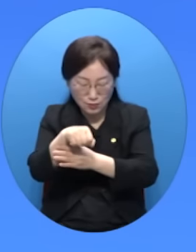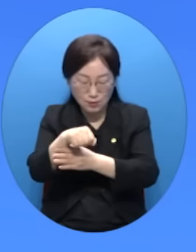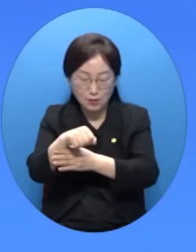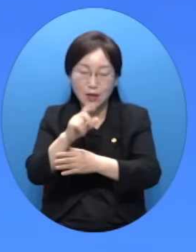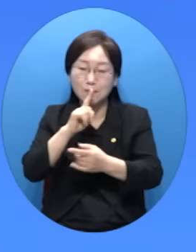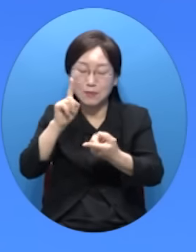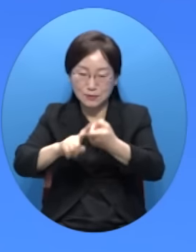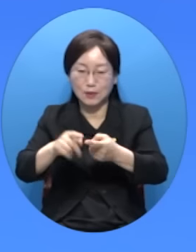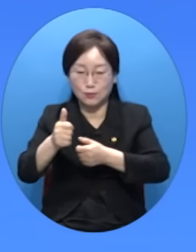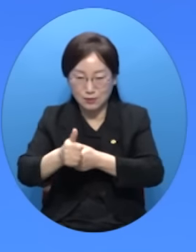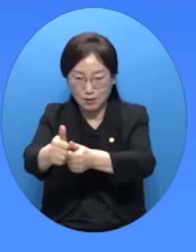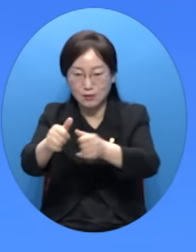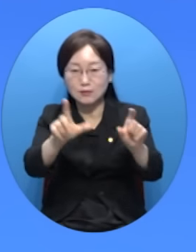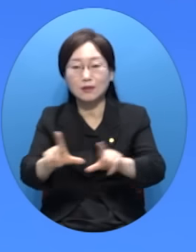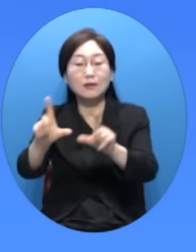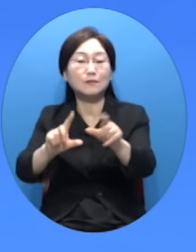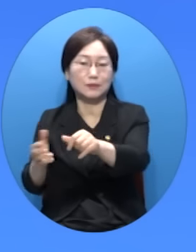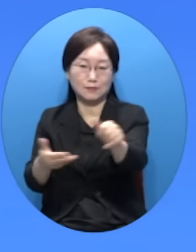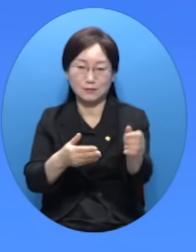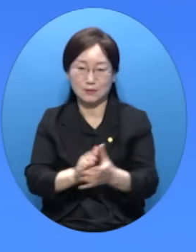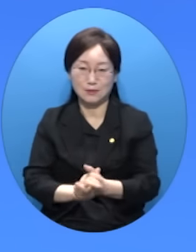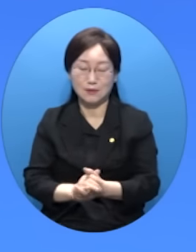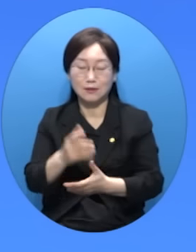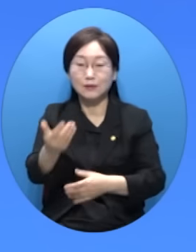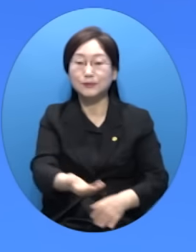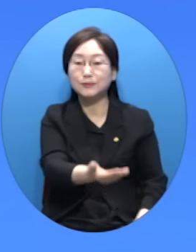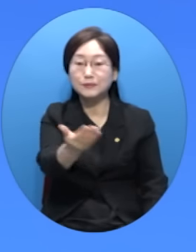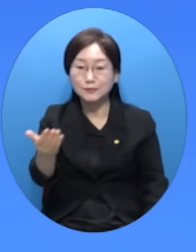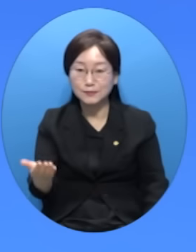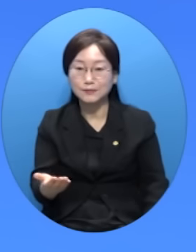따라 살아가는 여러분 모두가 되기를 바랍니다. 여러분